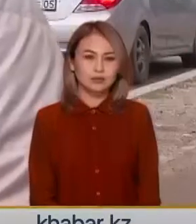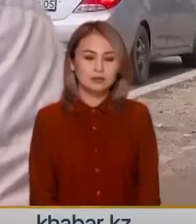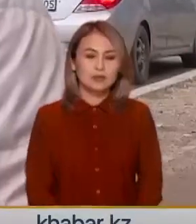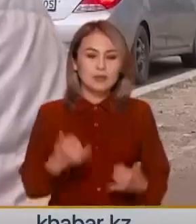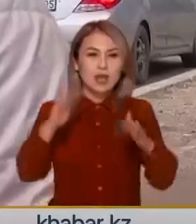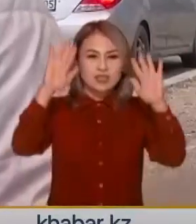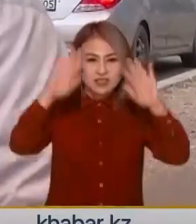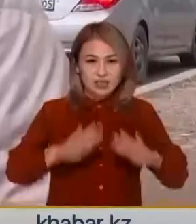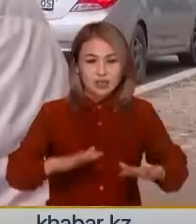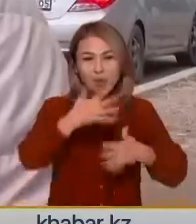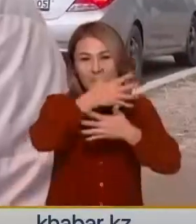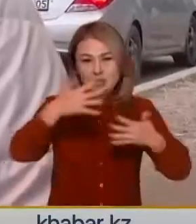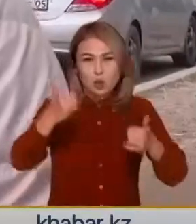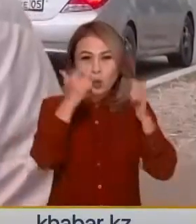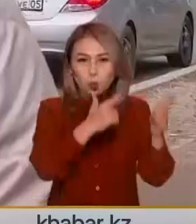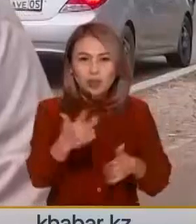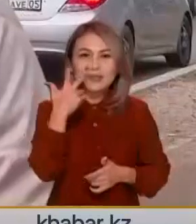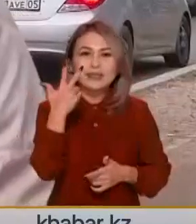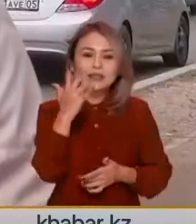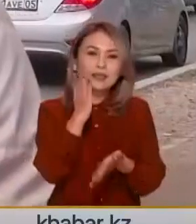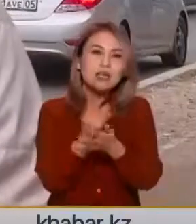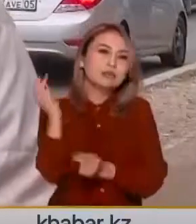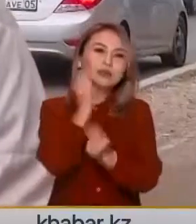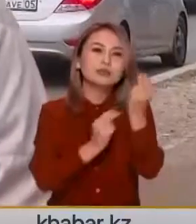На стенах многоэтажных домов готовят еще три мурала.